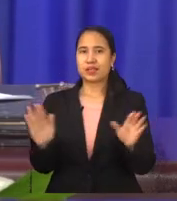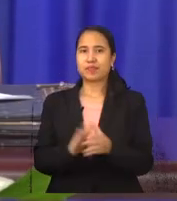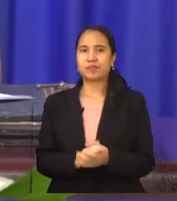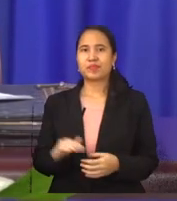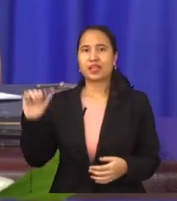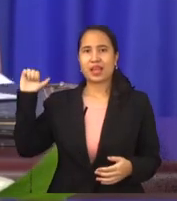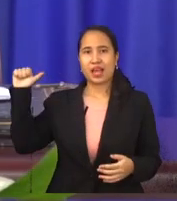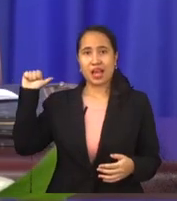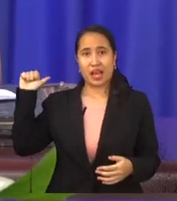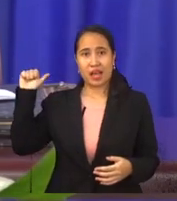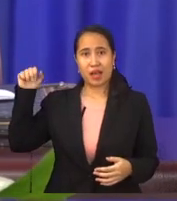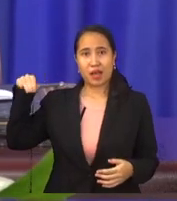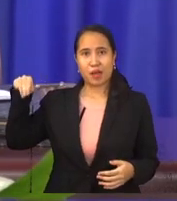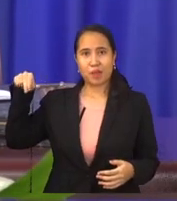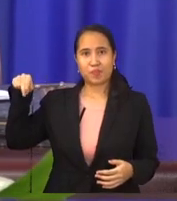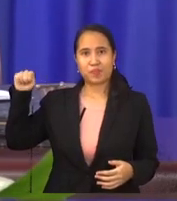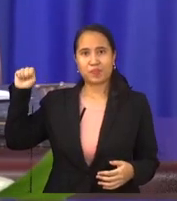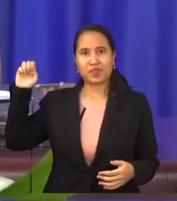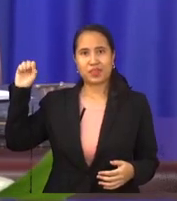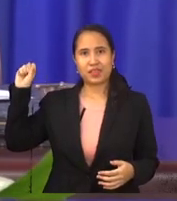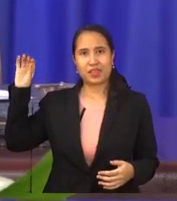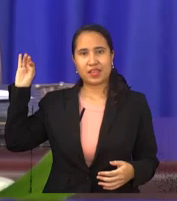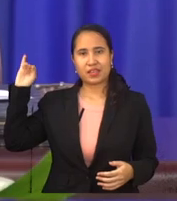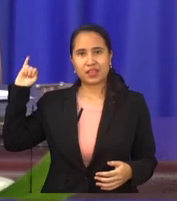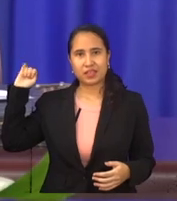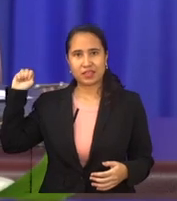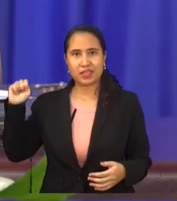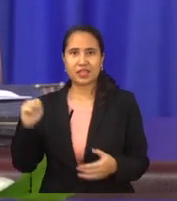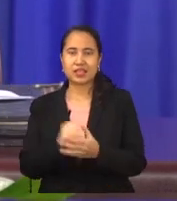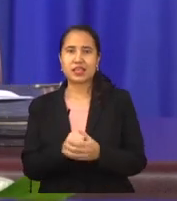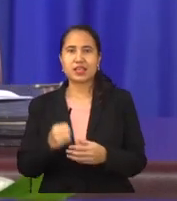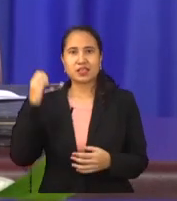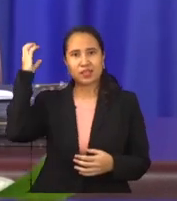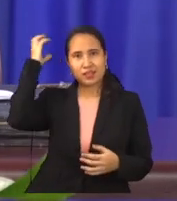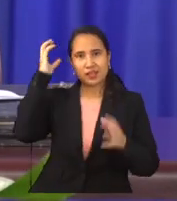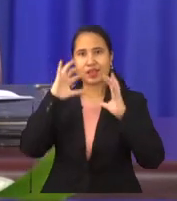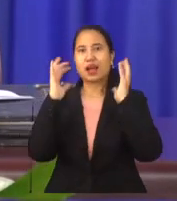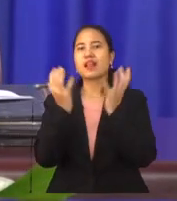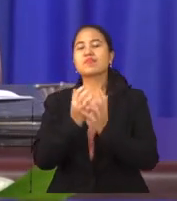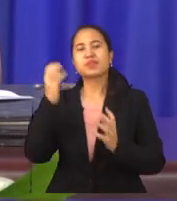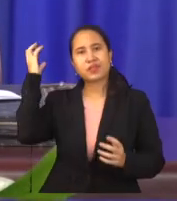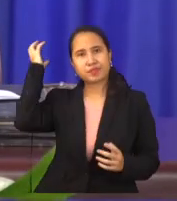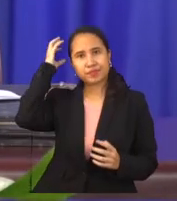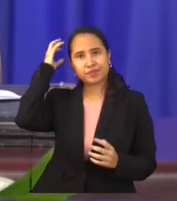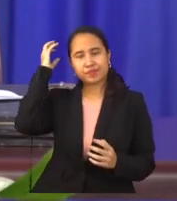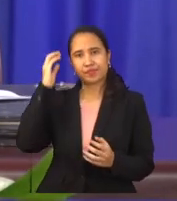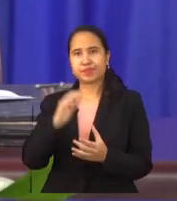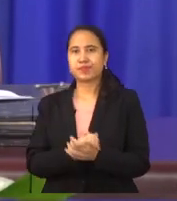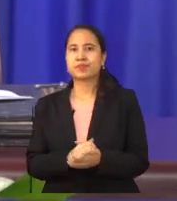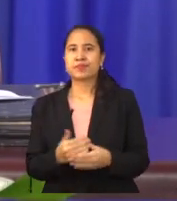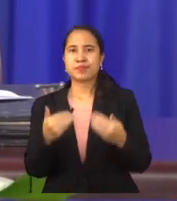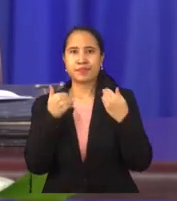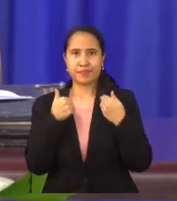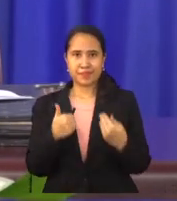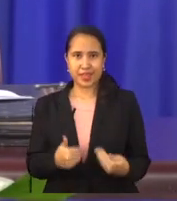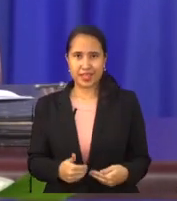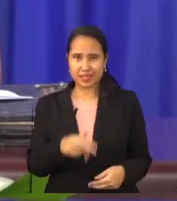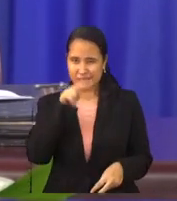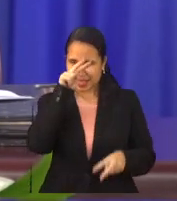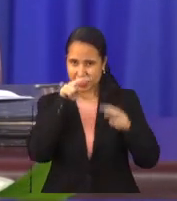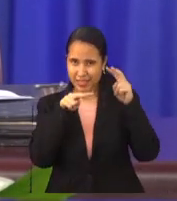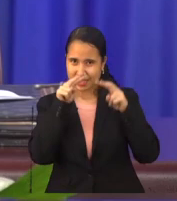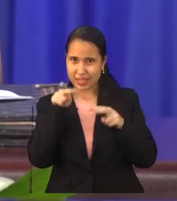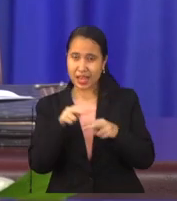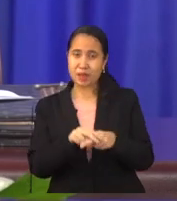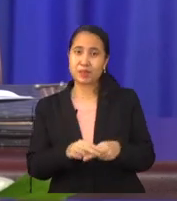een principieel politiek-maatschappelijke kwestie. De beleidsmakers in casu, de wetgever, zullen inzichten moeten hebben